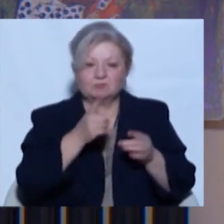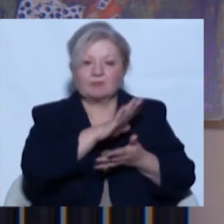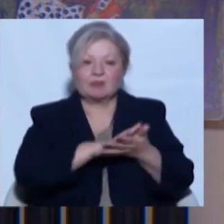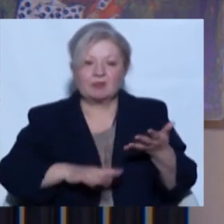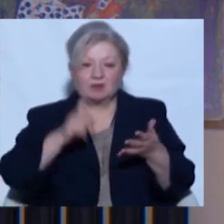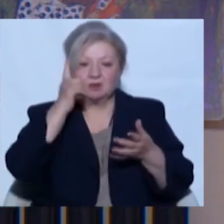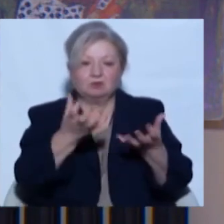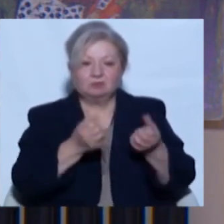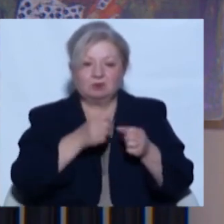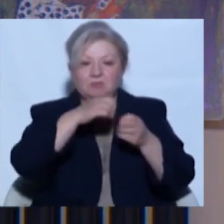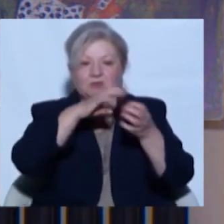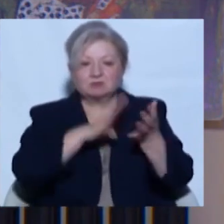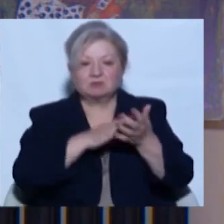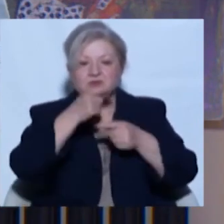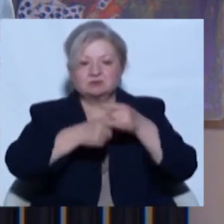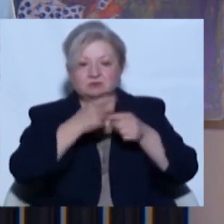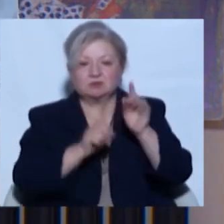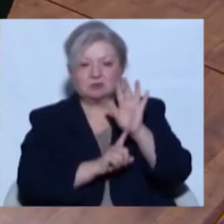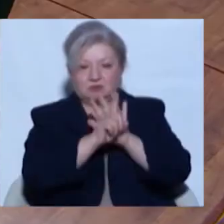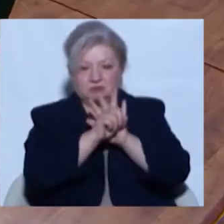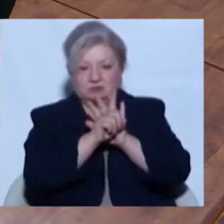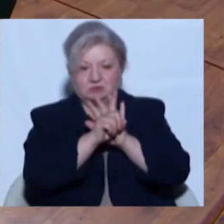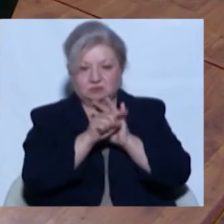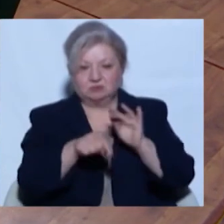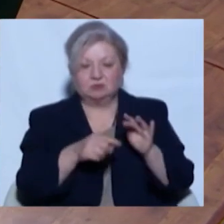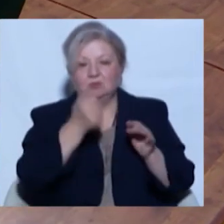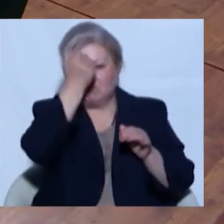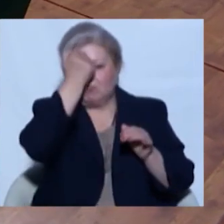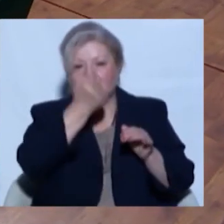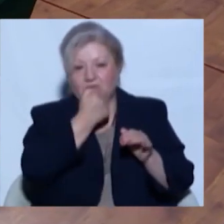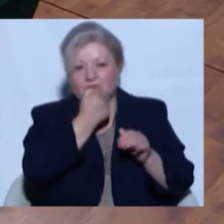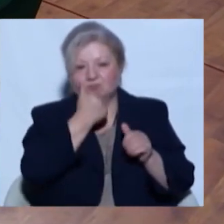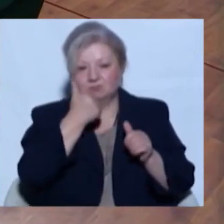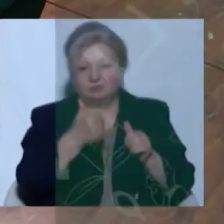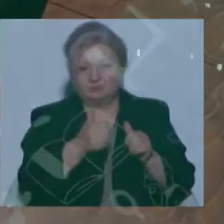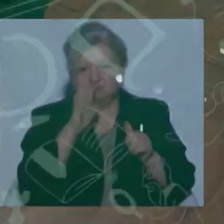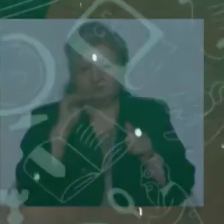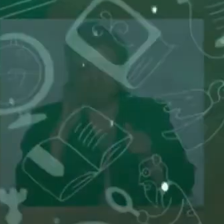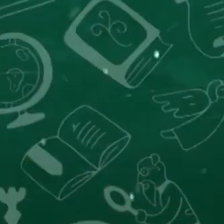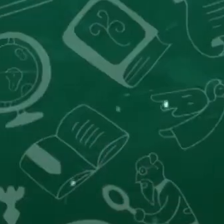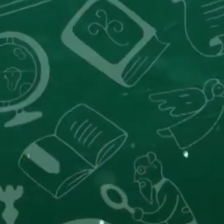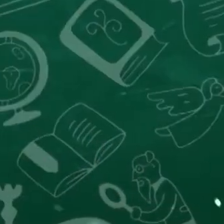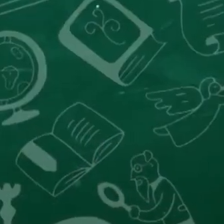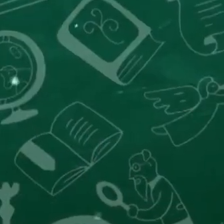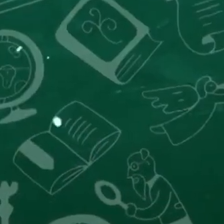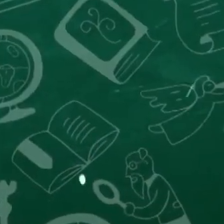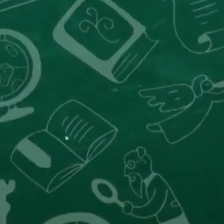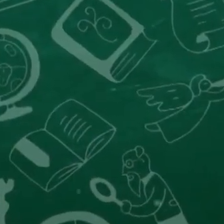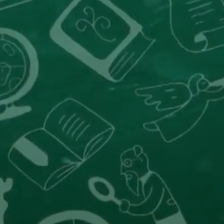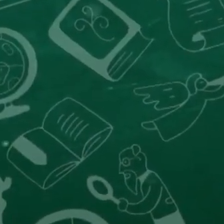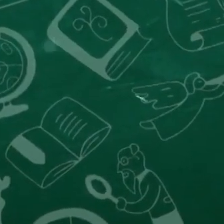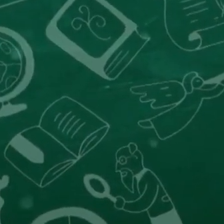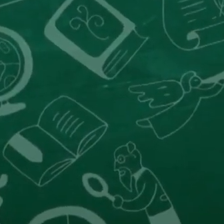განვითარებას მიიღებს ის მე-19 საუკუნის დასაწყისისათვის. სულ ეს არის, მადლობთ, კარგად ვთანხმდებოდეთ.